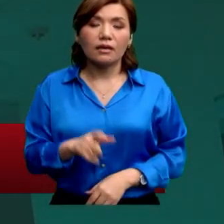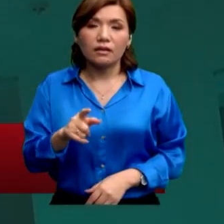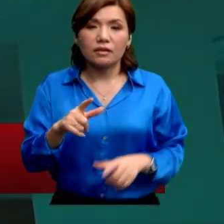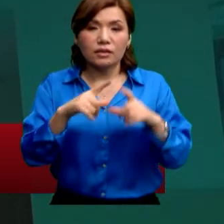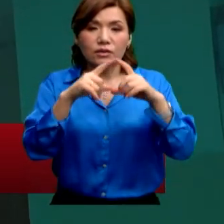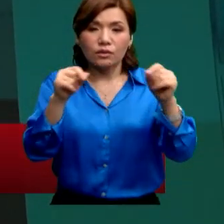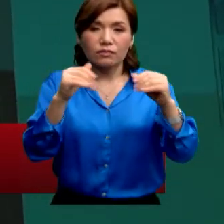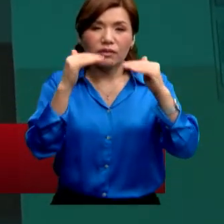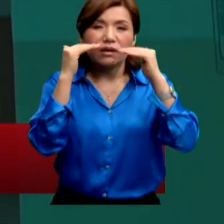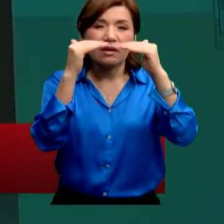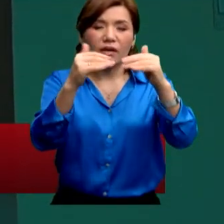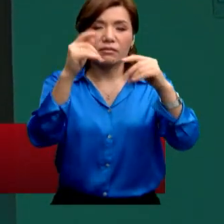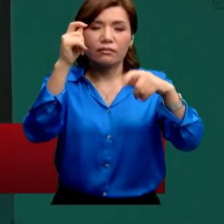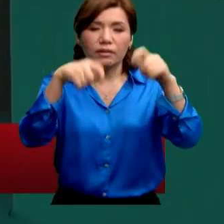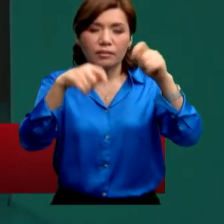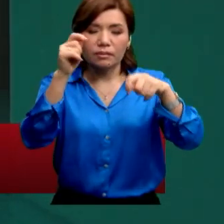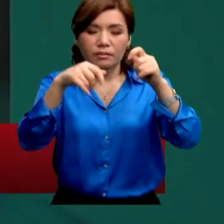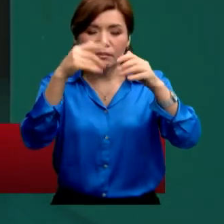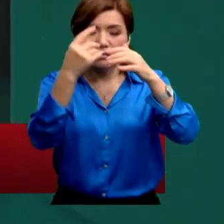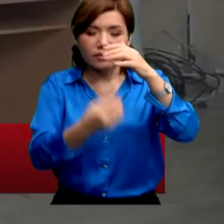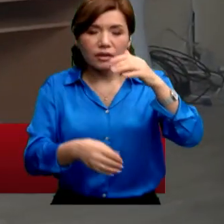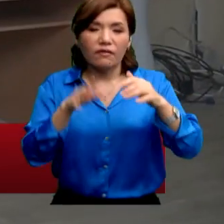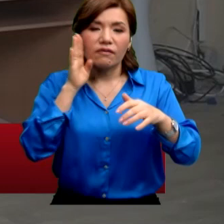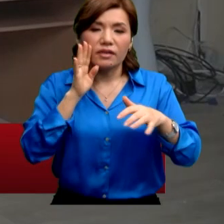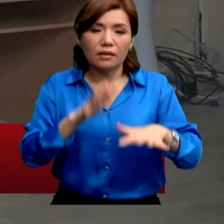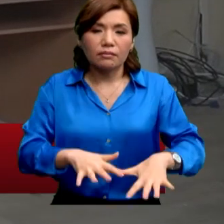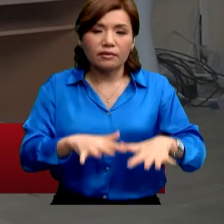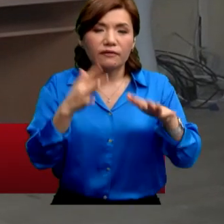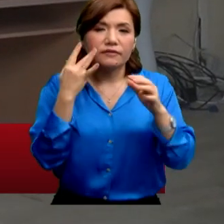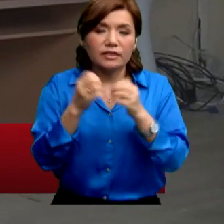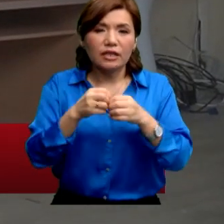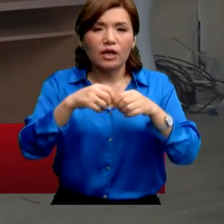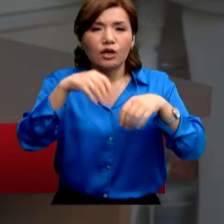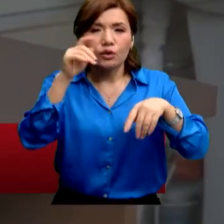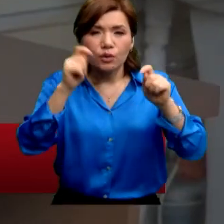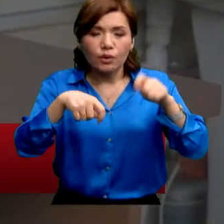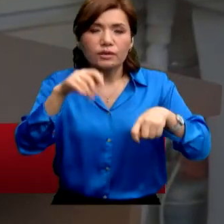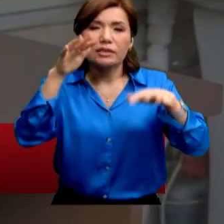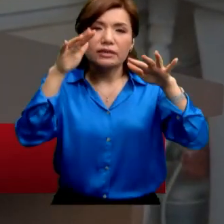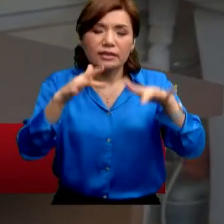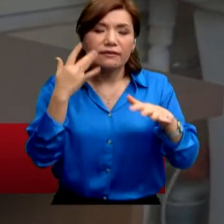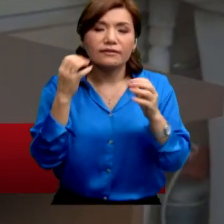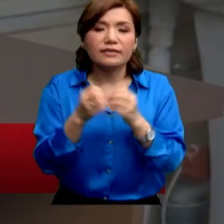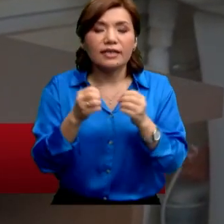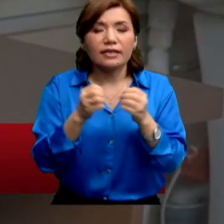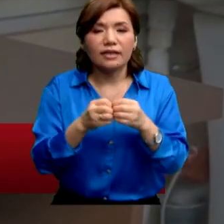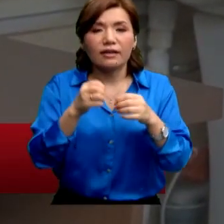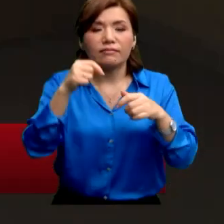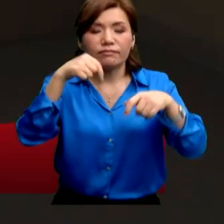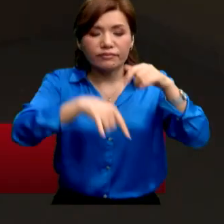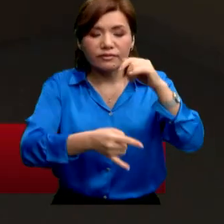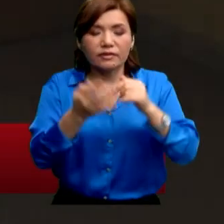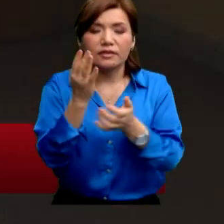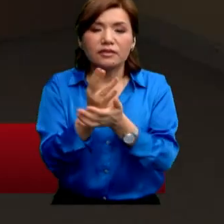Многострадальная крыша в 30-й школе снова дала течь. Школьники уже привыкли и в дождь, и в снег занятия в этом учебном заведении переводят на